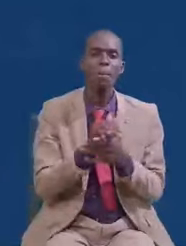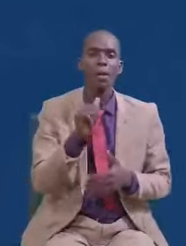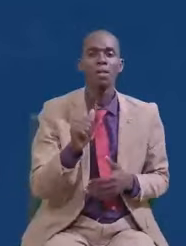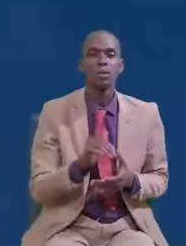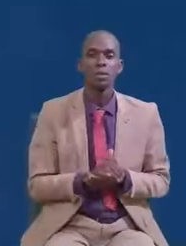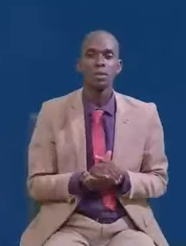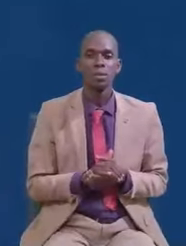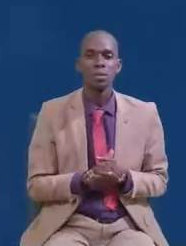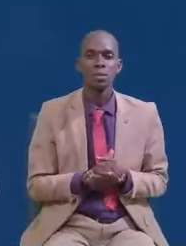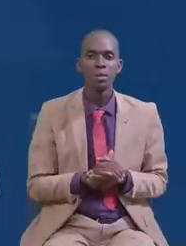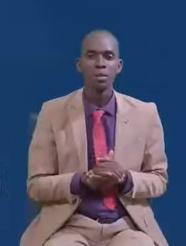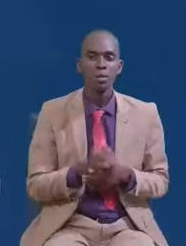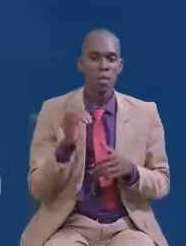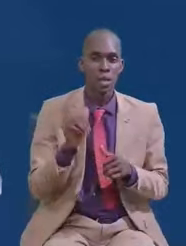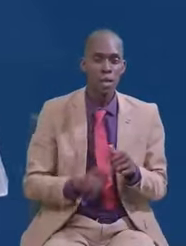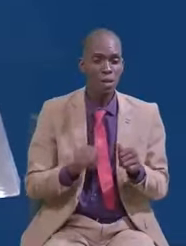Toute personne ici,